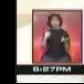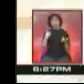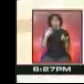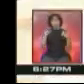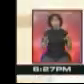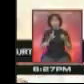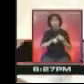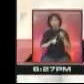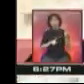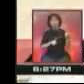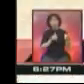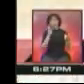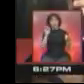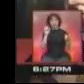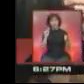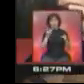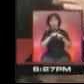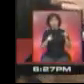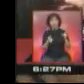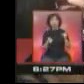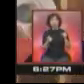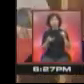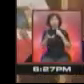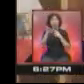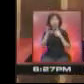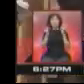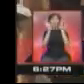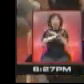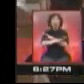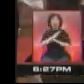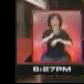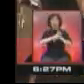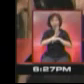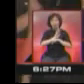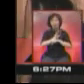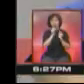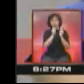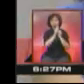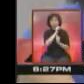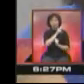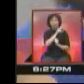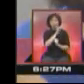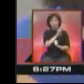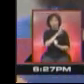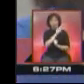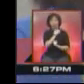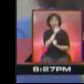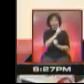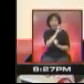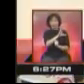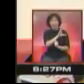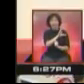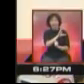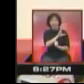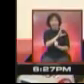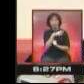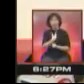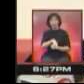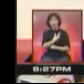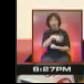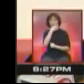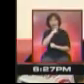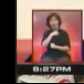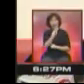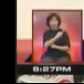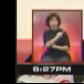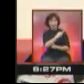may kapalit naman daw agad siyang pelikula, kasama uli si box office queen Ann Curtis at mega daughter Casey Concepcion. It's wonderful how